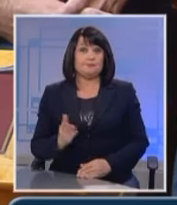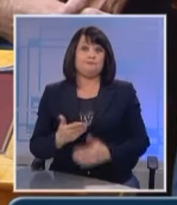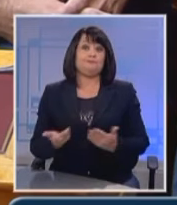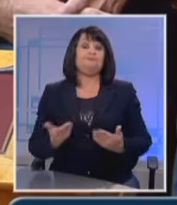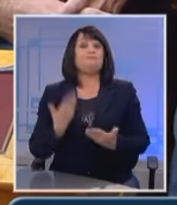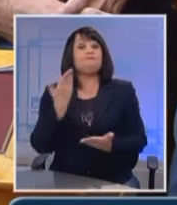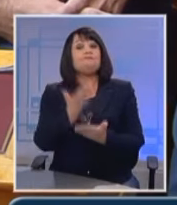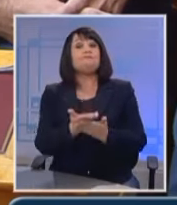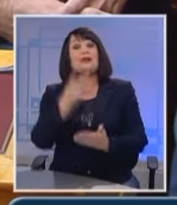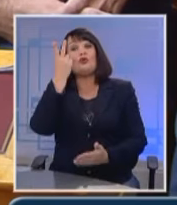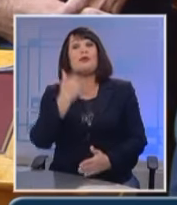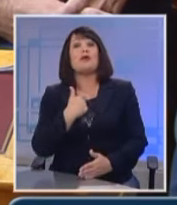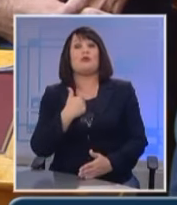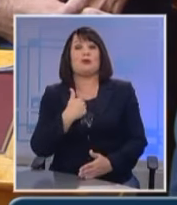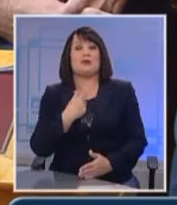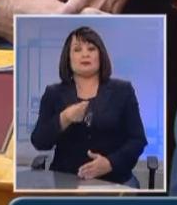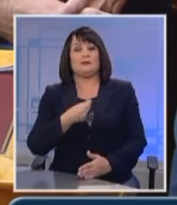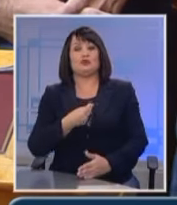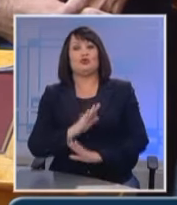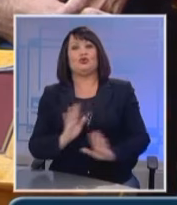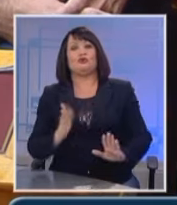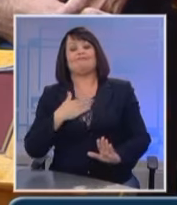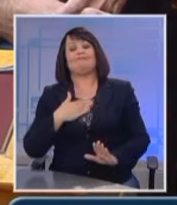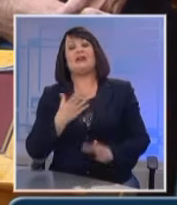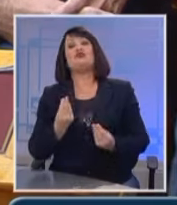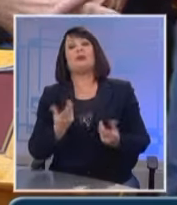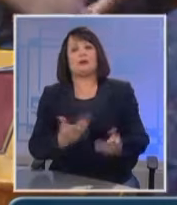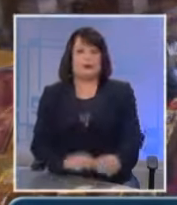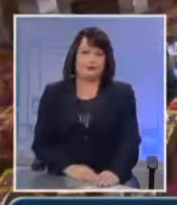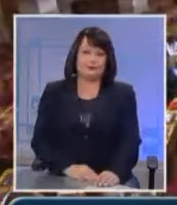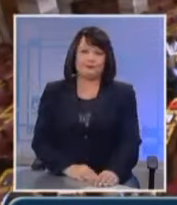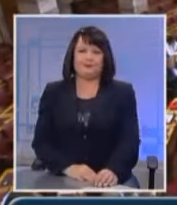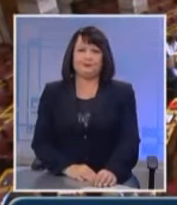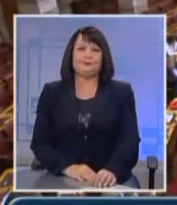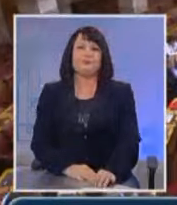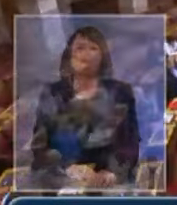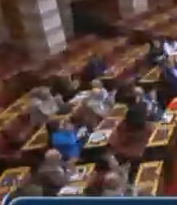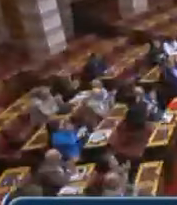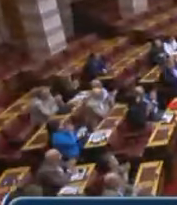και ζητάμε αυτό που δικαιούμαστε να έχουμε. Σας ευχαριστώ πάρα πολύ.